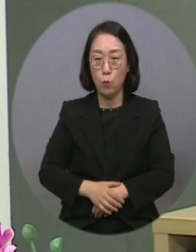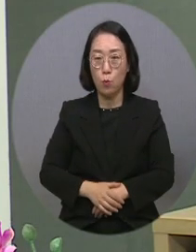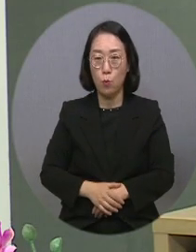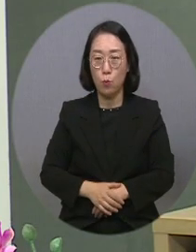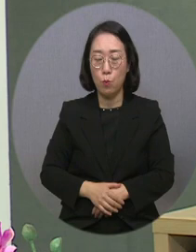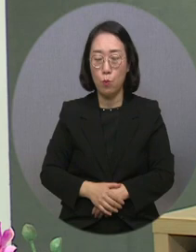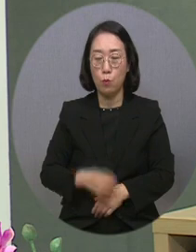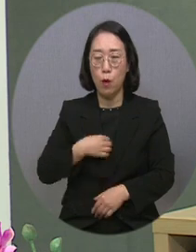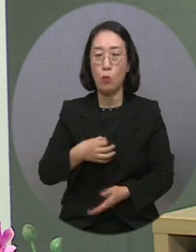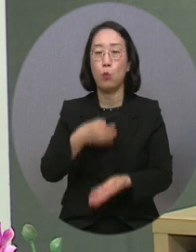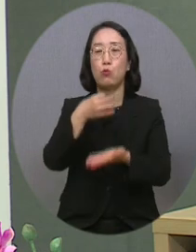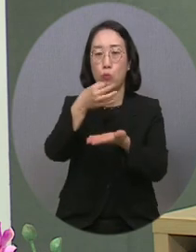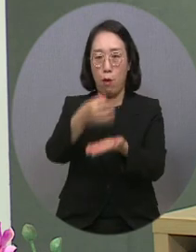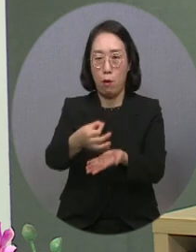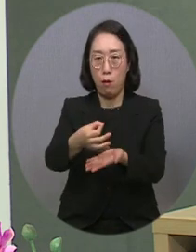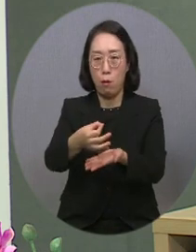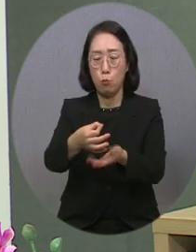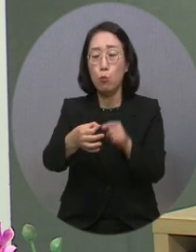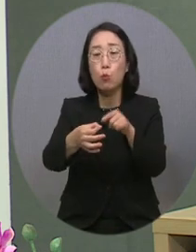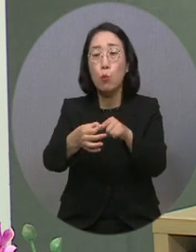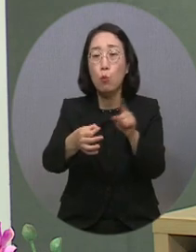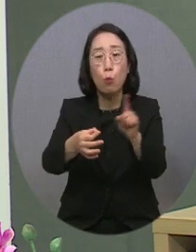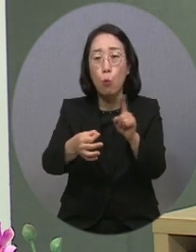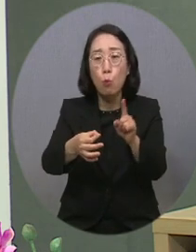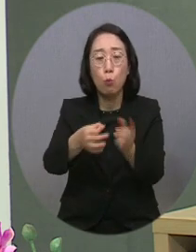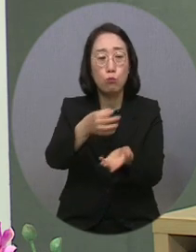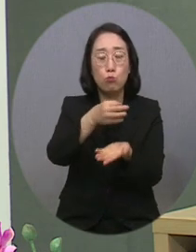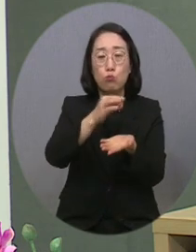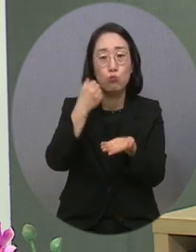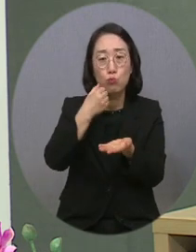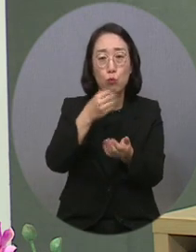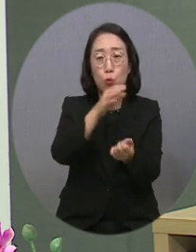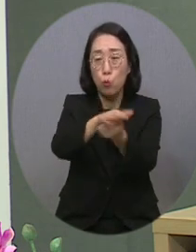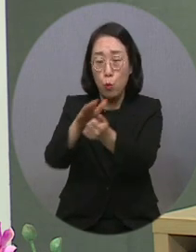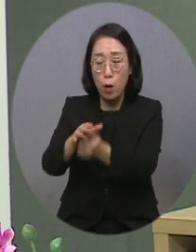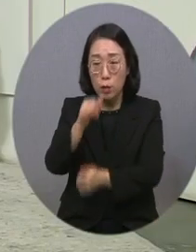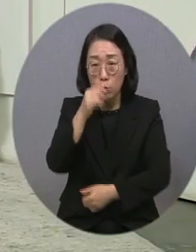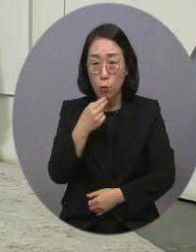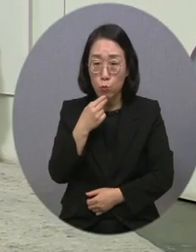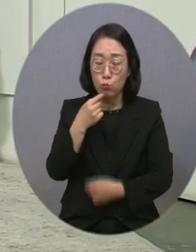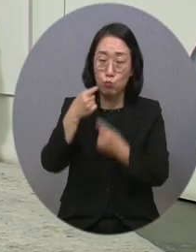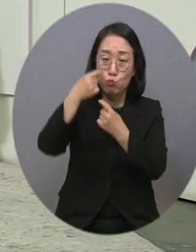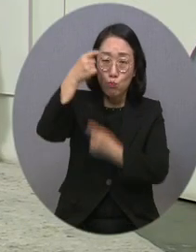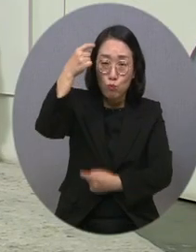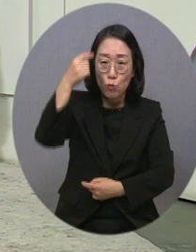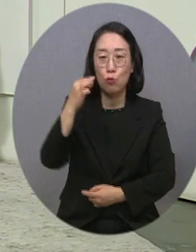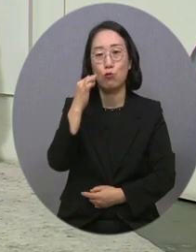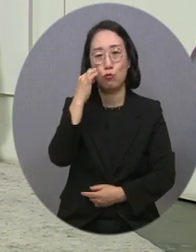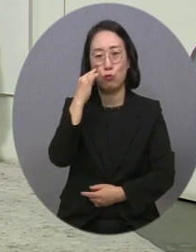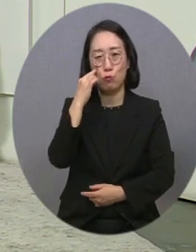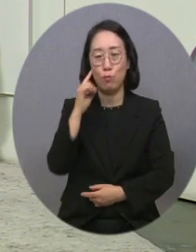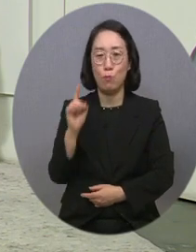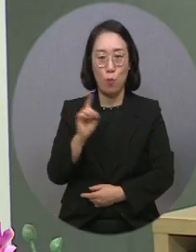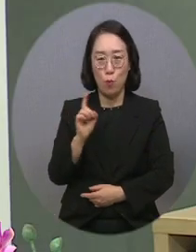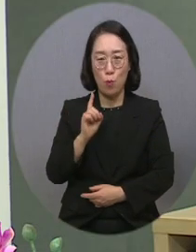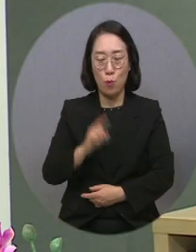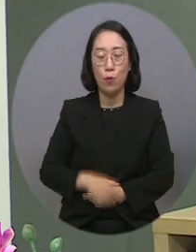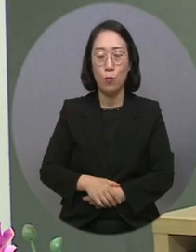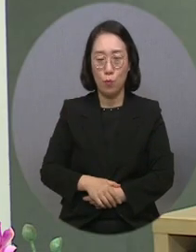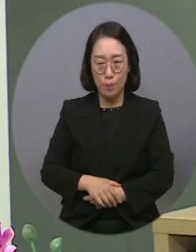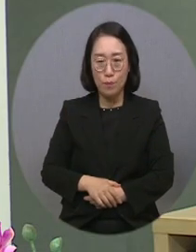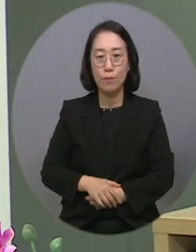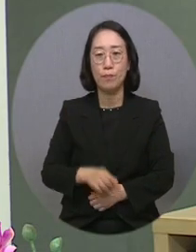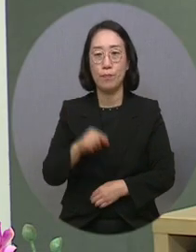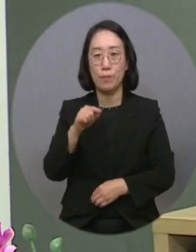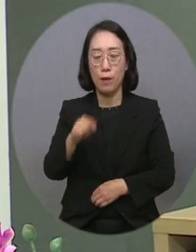기증자의 만족을 위해서도 그렇고 또 실질적으로 어려운 분들을 위해서 이 돈이 어떻게 나가는가,